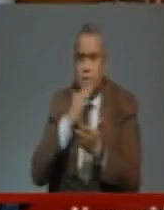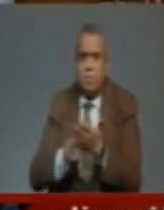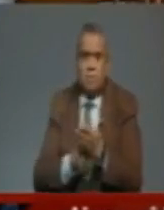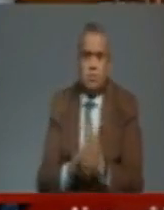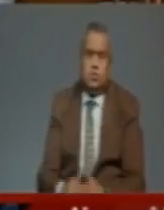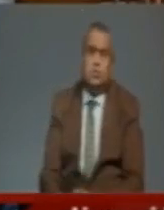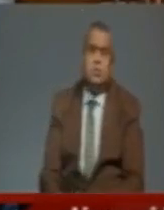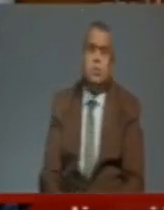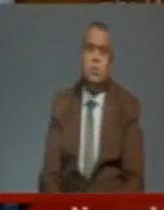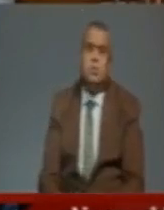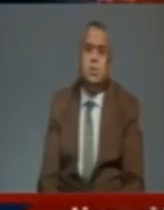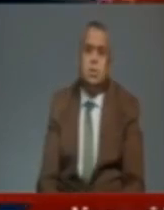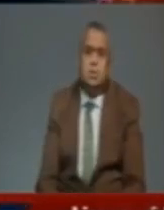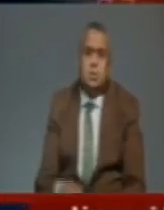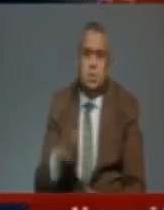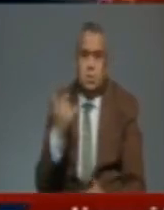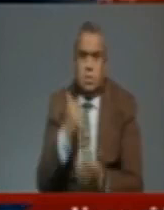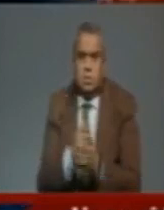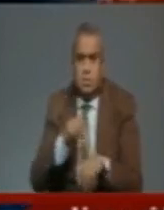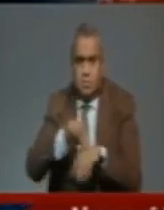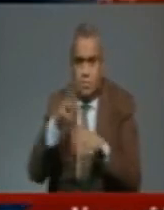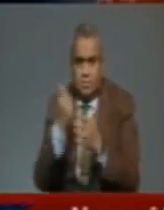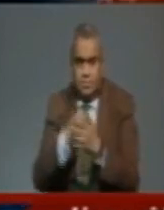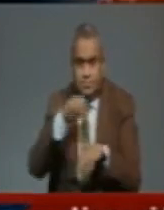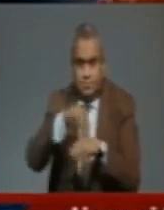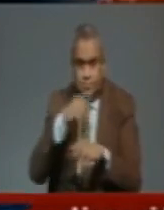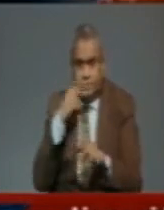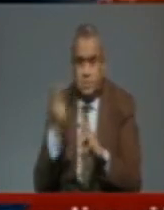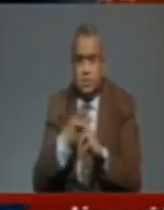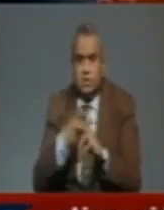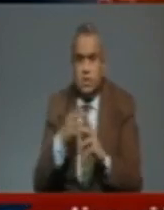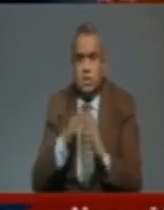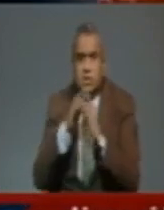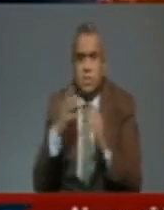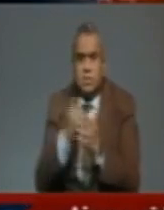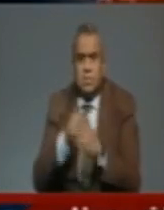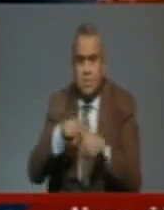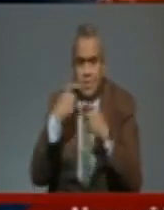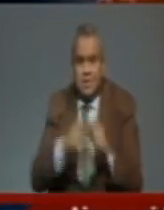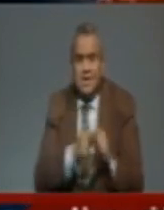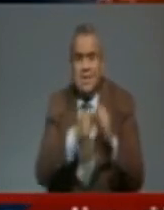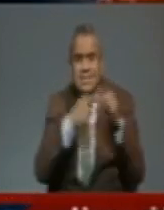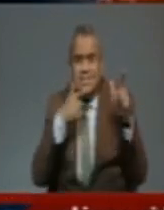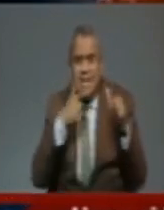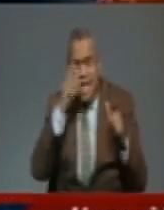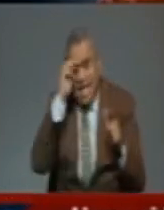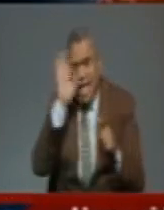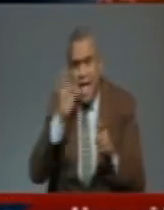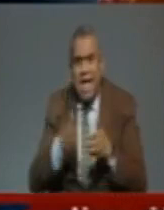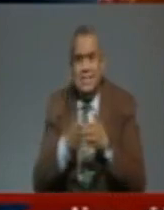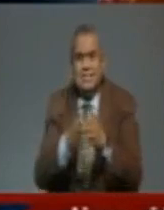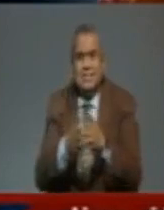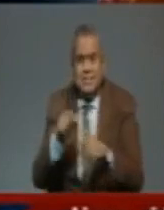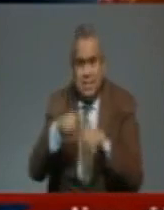خليني اتكلم بما انت اتكلمت على اليخوت، اقول للمصريين لناس فاكره ان موضوع اليخوت ده موضوع طرف، احنا موجود في البحر